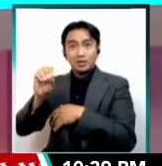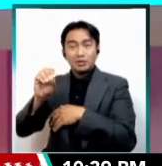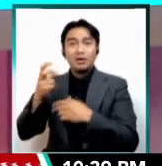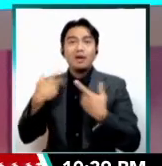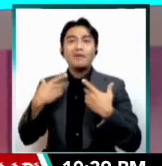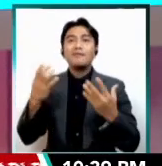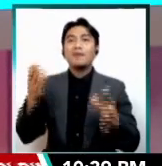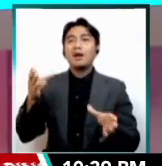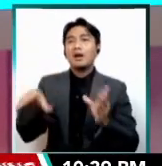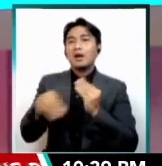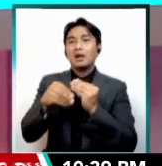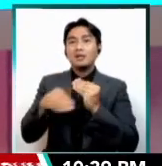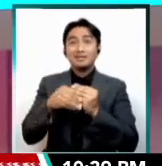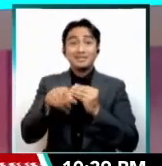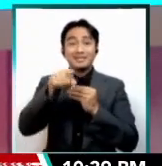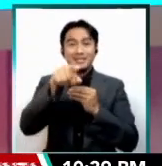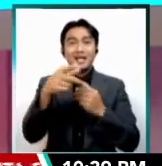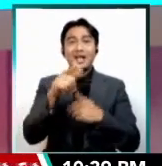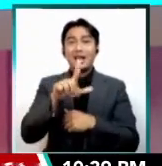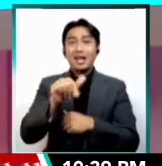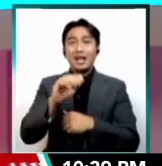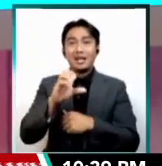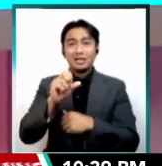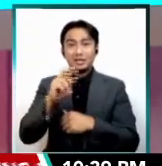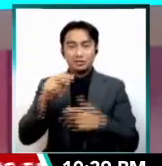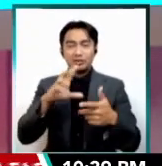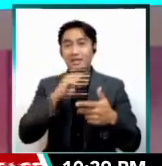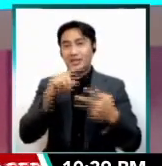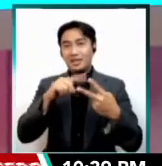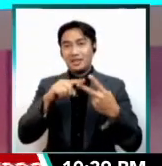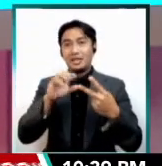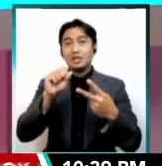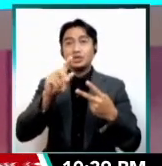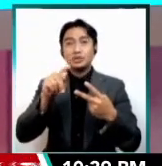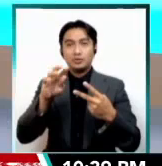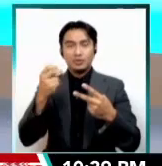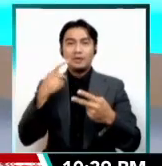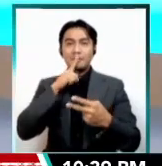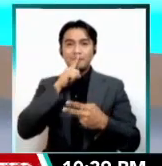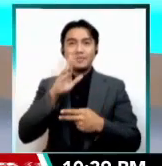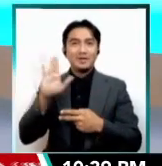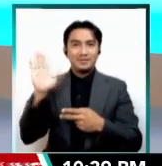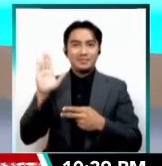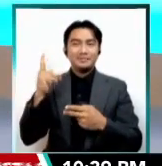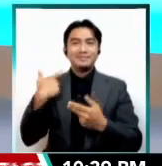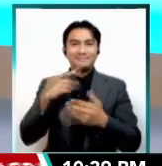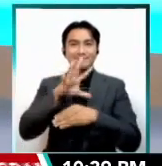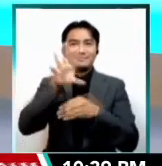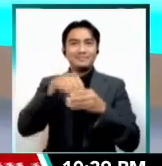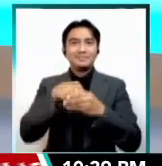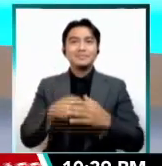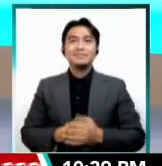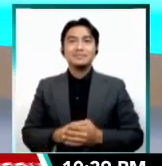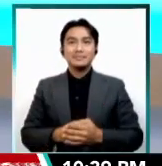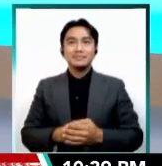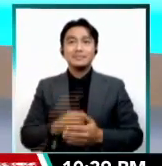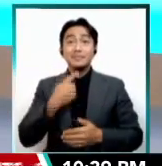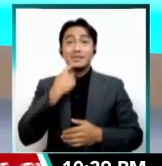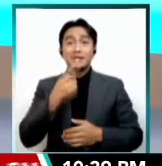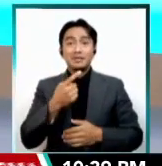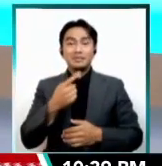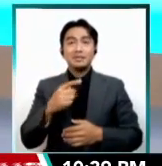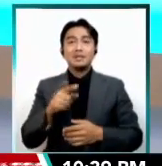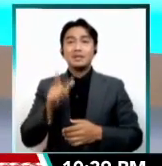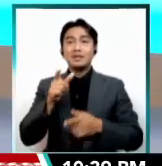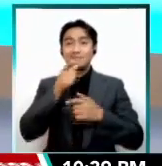tambalang Lacson Soto nang manumpa ang mga bagong miyembro ng Partido Reforma. Nanawagan naman si Vice President Lenny Robredo